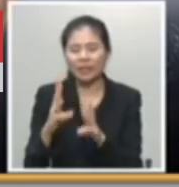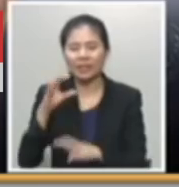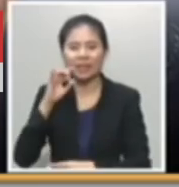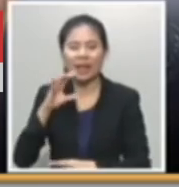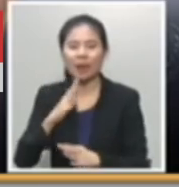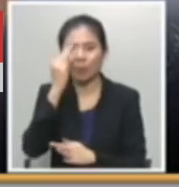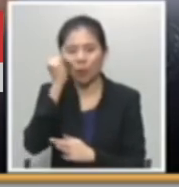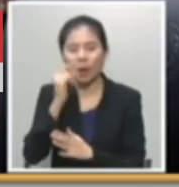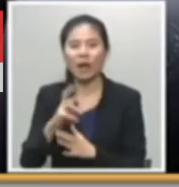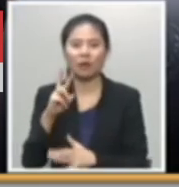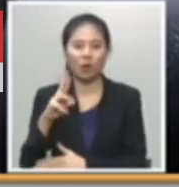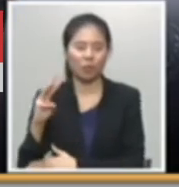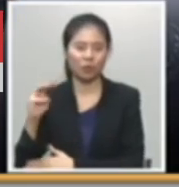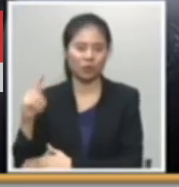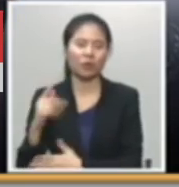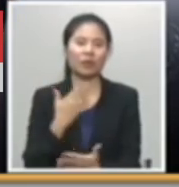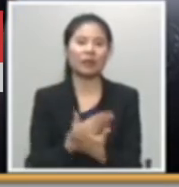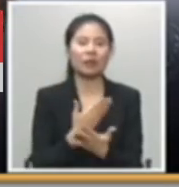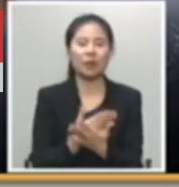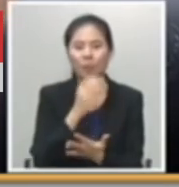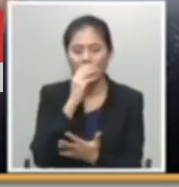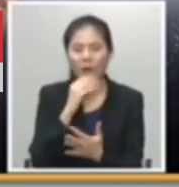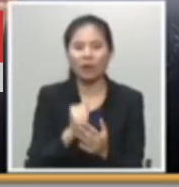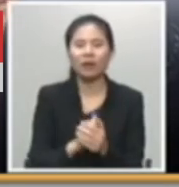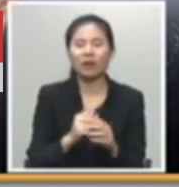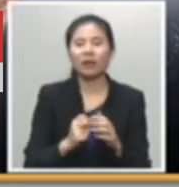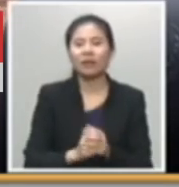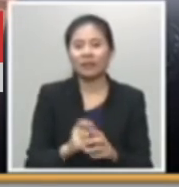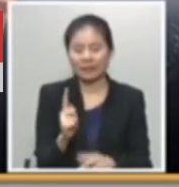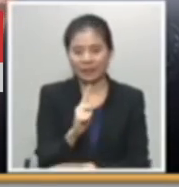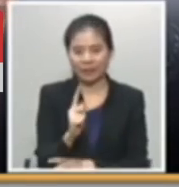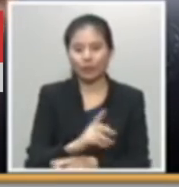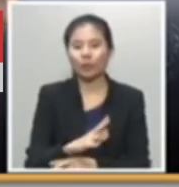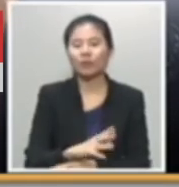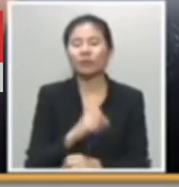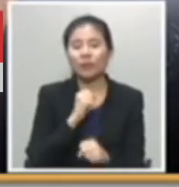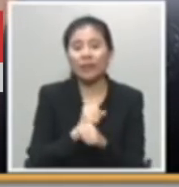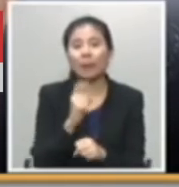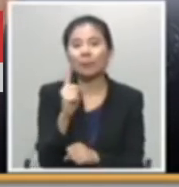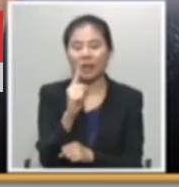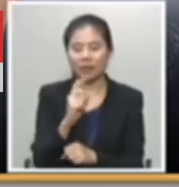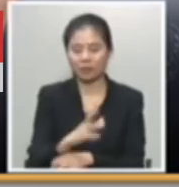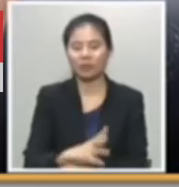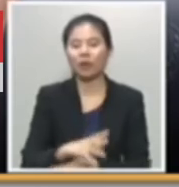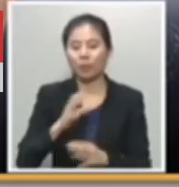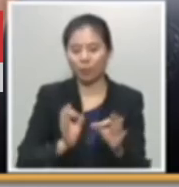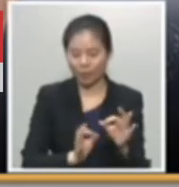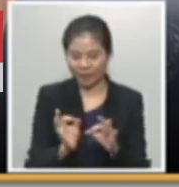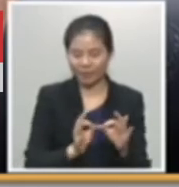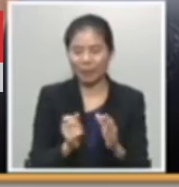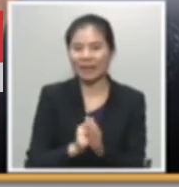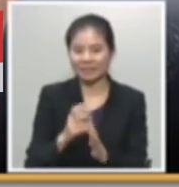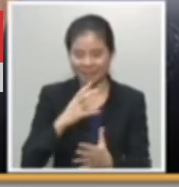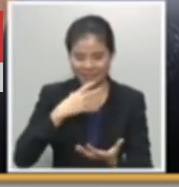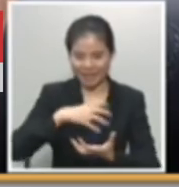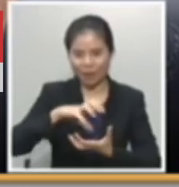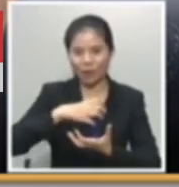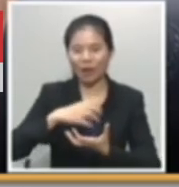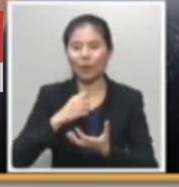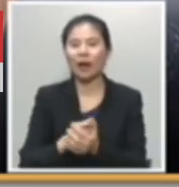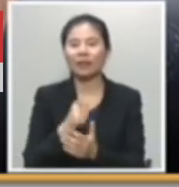มนตรีคลังพูดเยอะแยะพร่ำเต็มไปหมดท่านฟังชัดๆต้องใช้ยาแรงเดี๋ยวผมจะแฉว่าไอ้ที่ท่านกระ